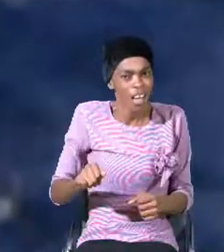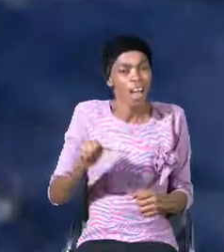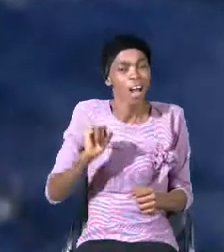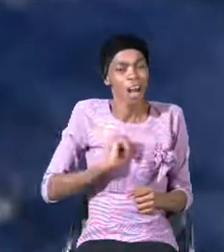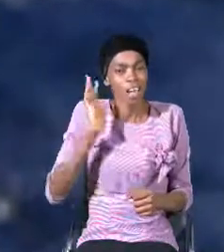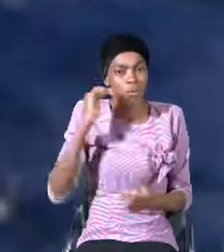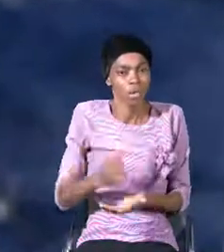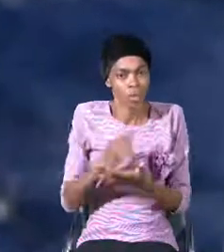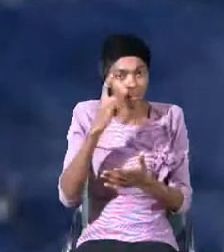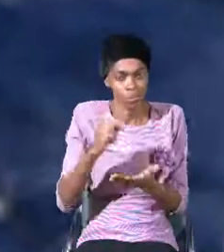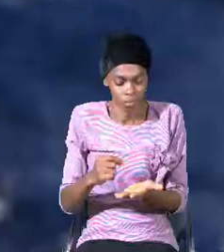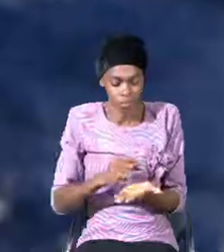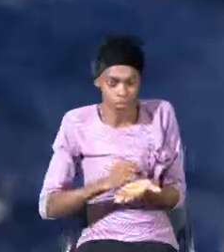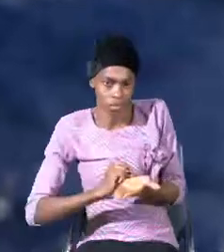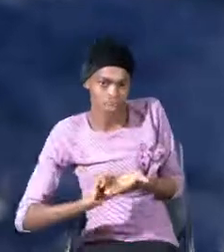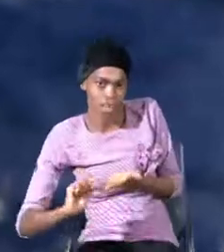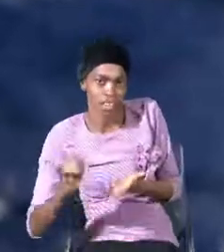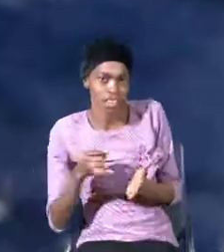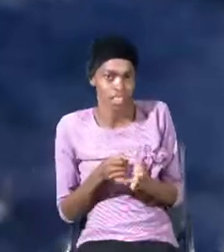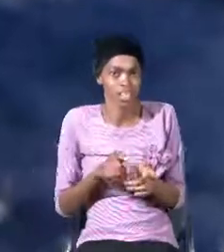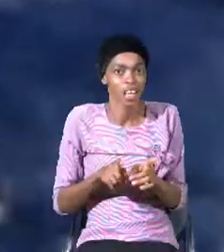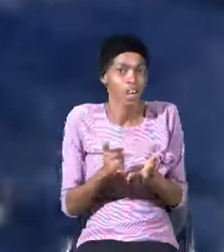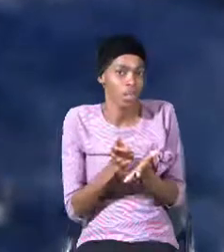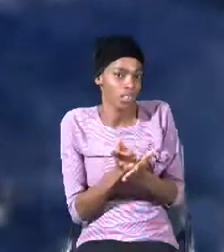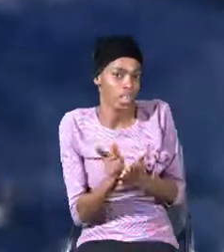secours. Souligne ça. Je viens à ton secours.